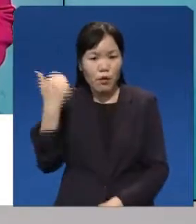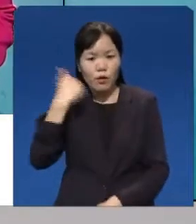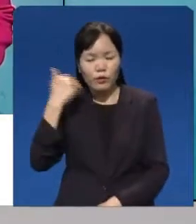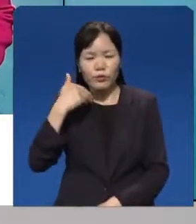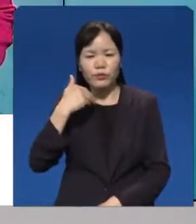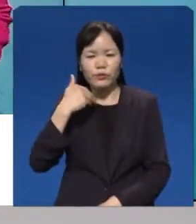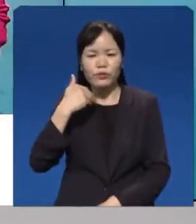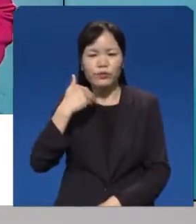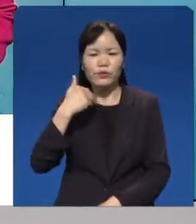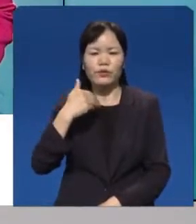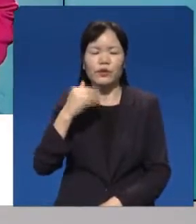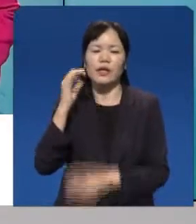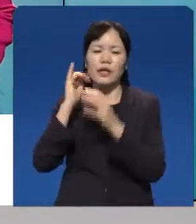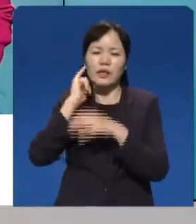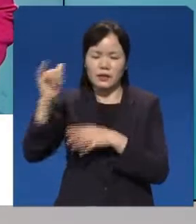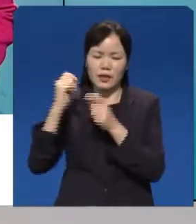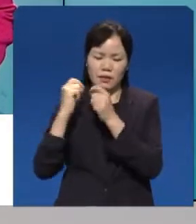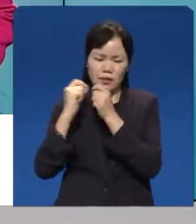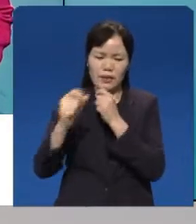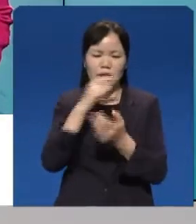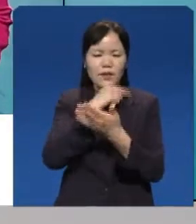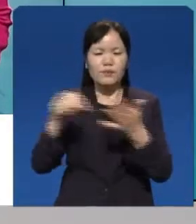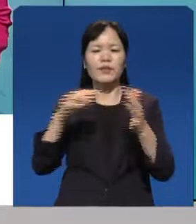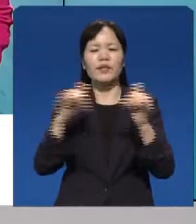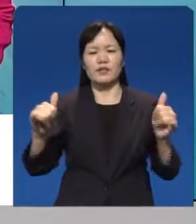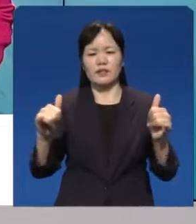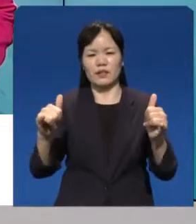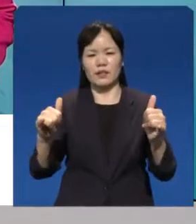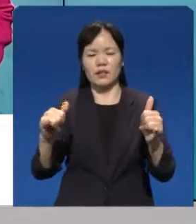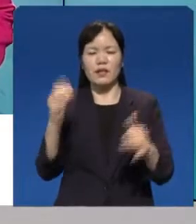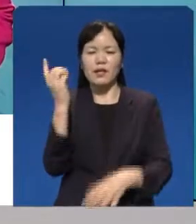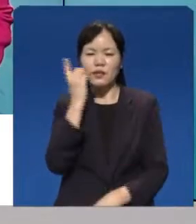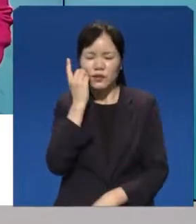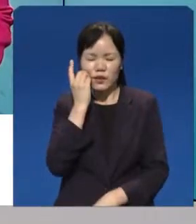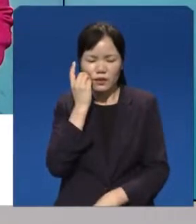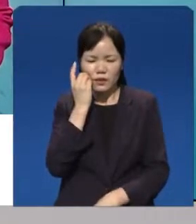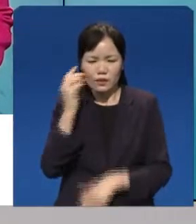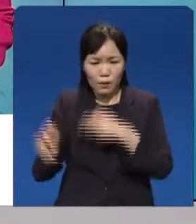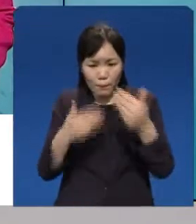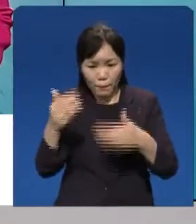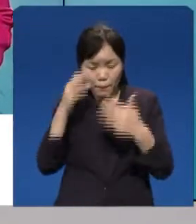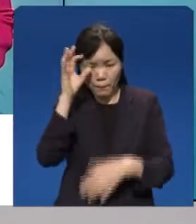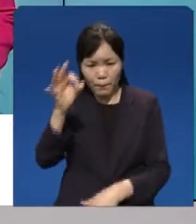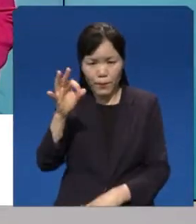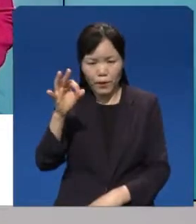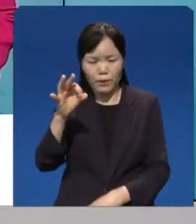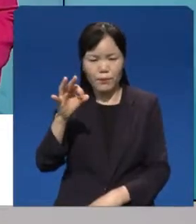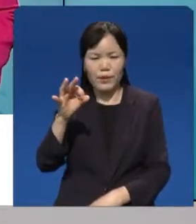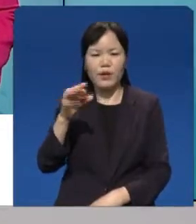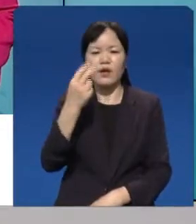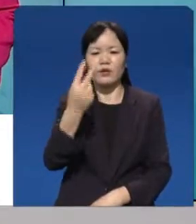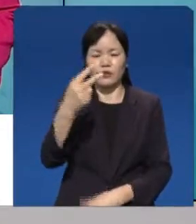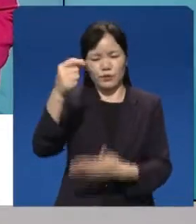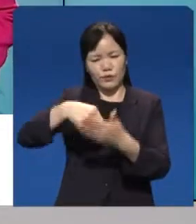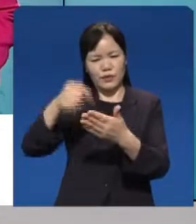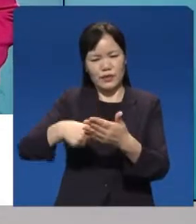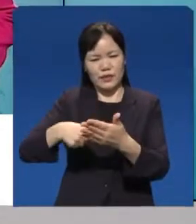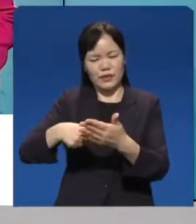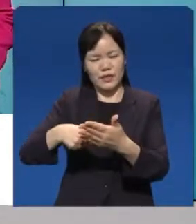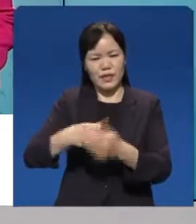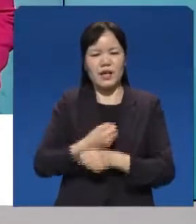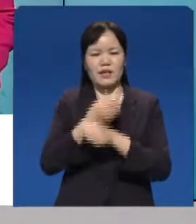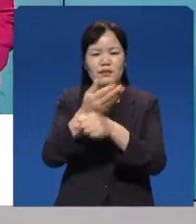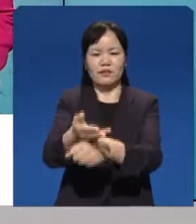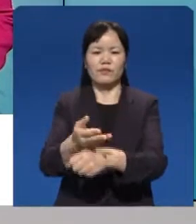있습니다 보이스 피씽 피해자들이 인데요 휴대전화 샅샅이 살펴 보시면서 조 유송 황정원 기자리포트 차례로